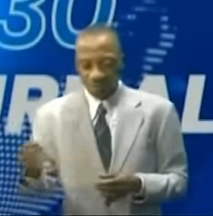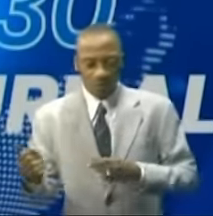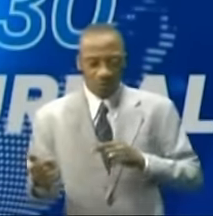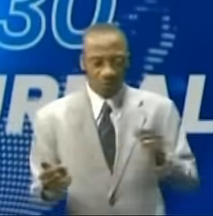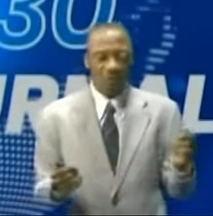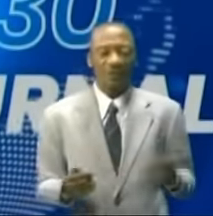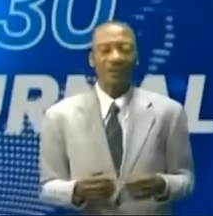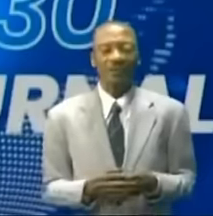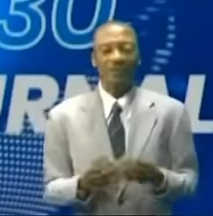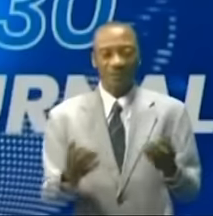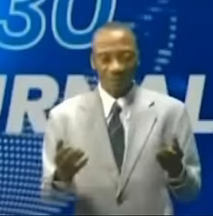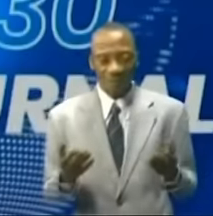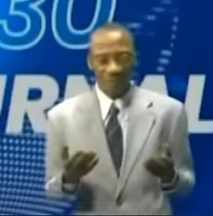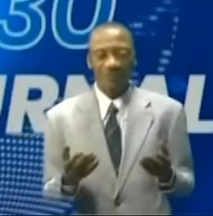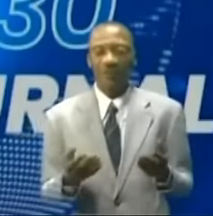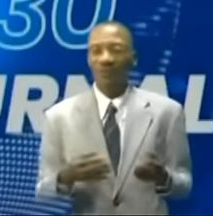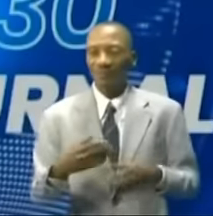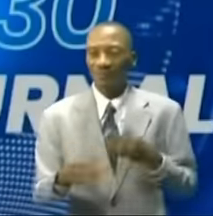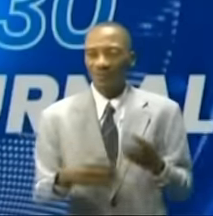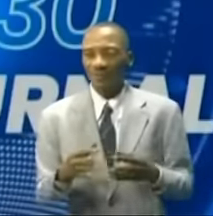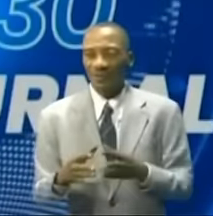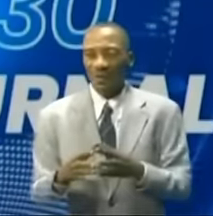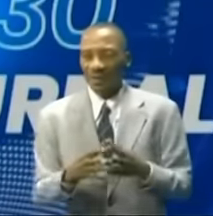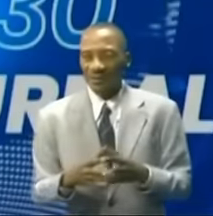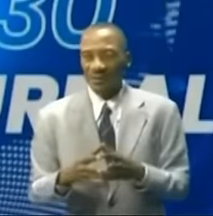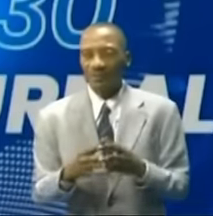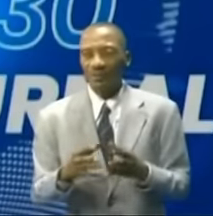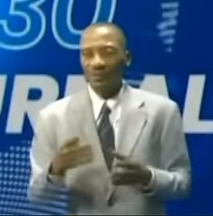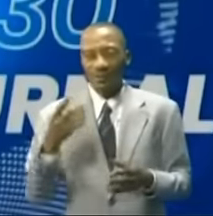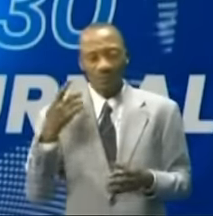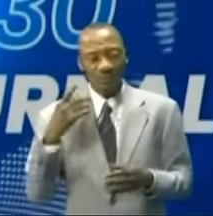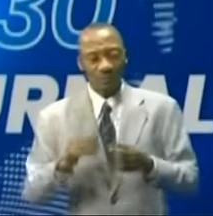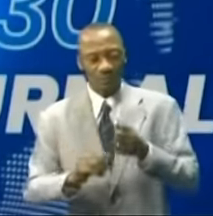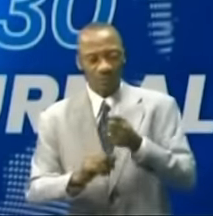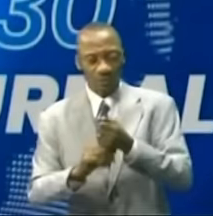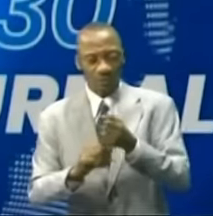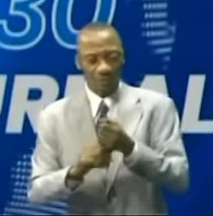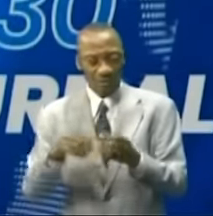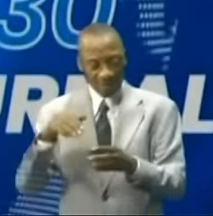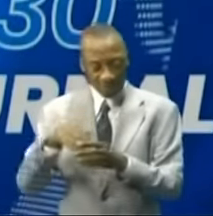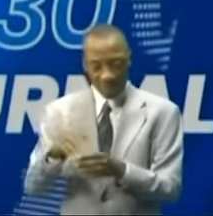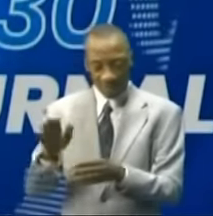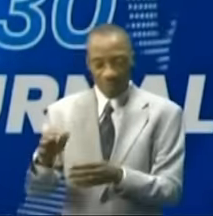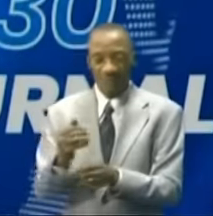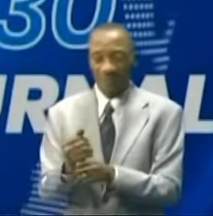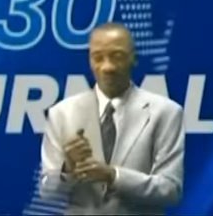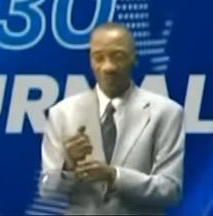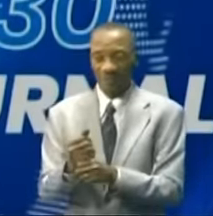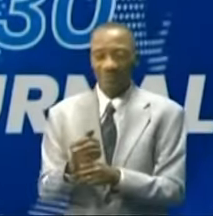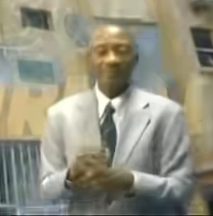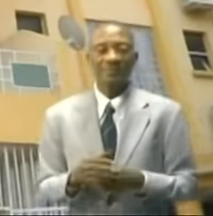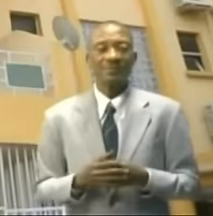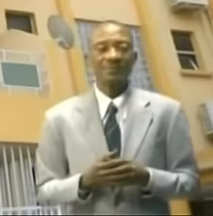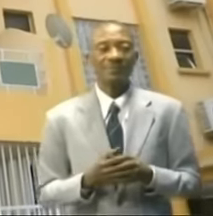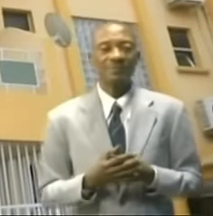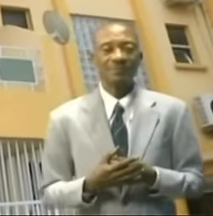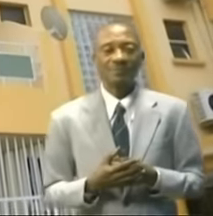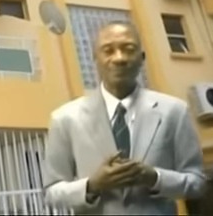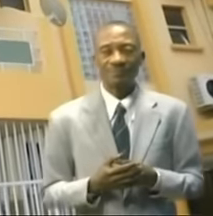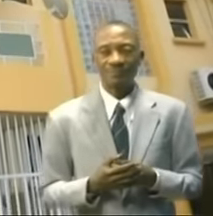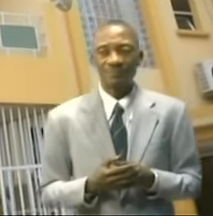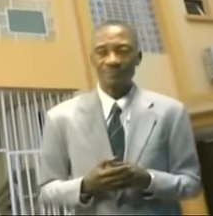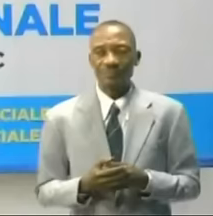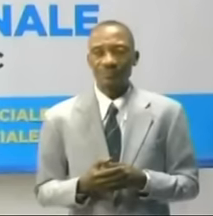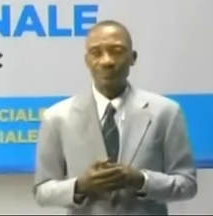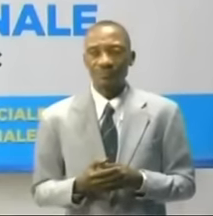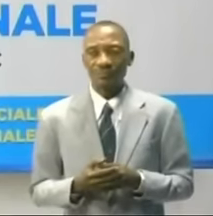l'Est de la RDC, aussi bien de mécanismes définis pour sa concrétisation. Suivez. Faire l'évaluation de